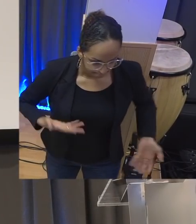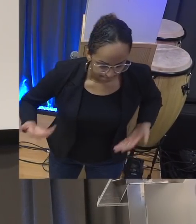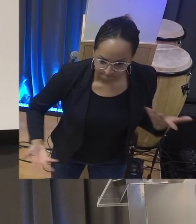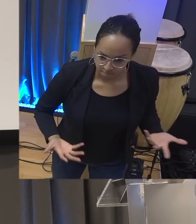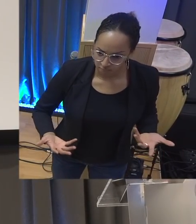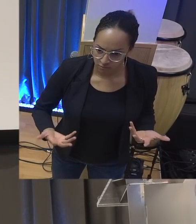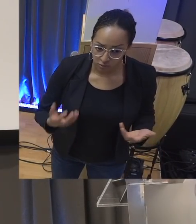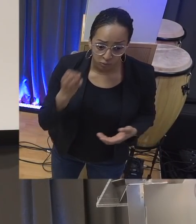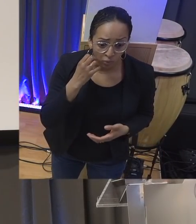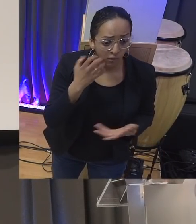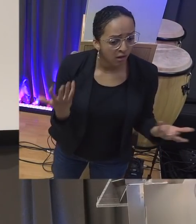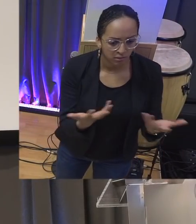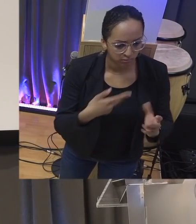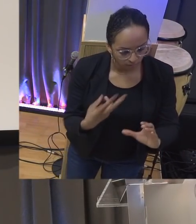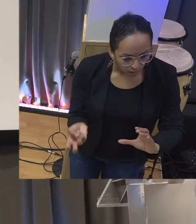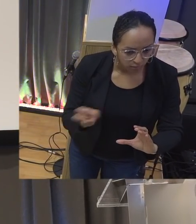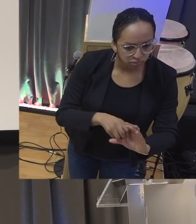Je prends souvent le train,